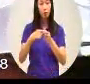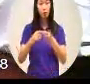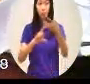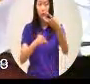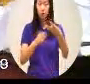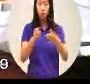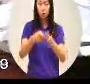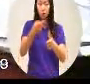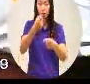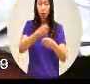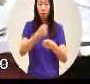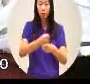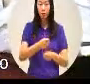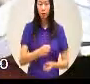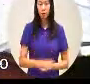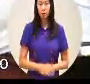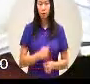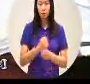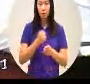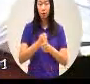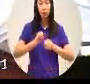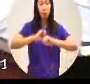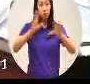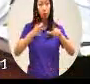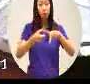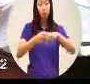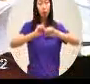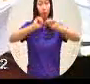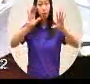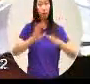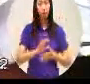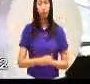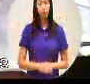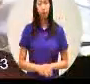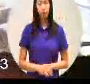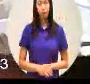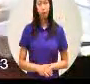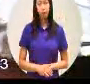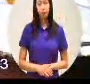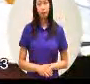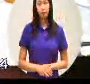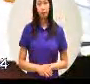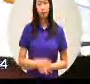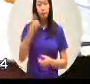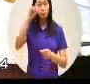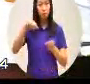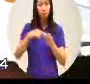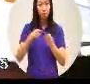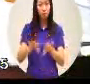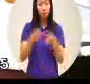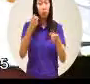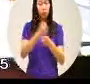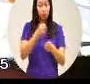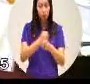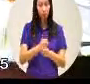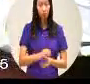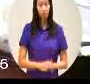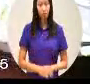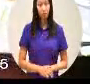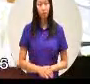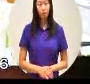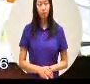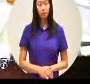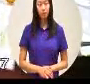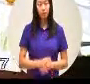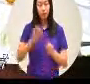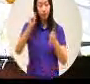先做公告、哦然后明年就要实施了嘞，啊，所以